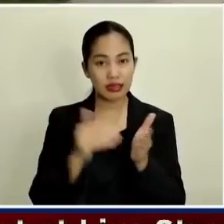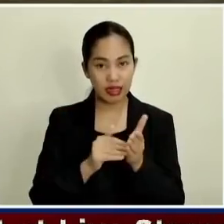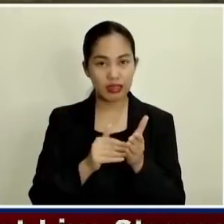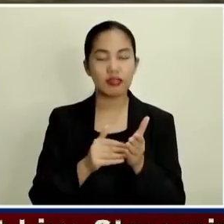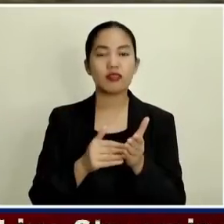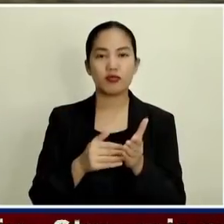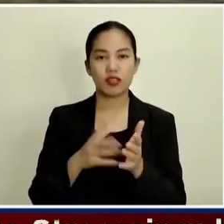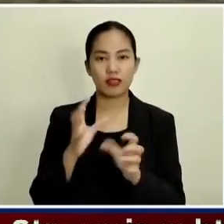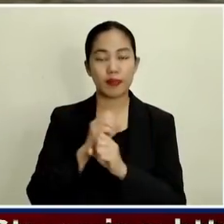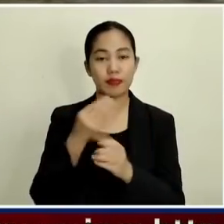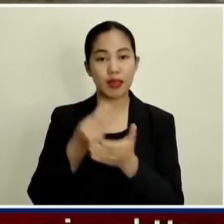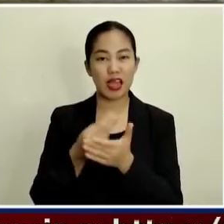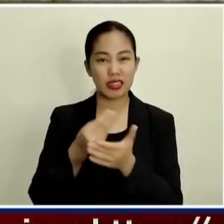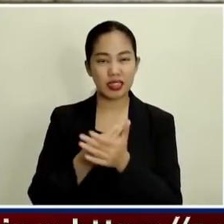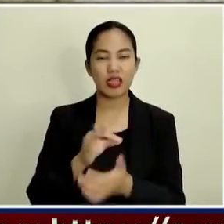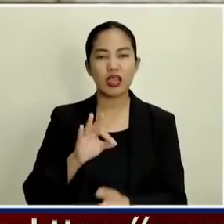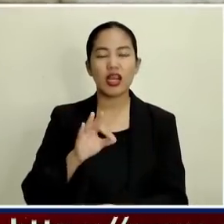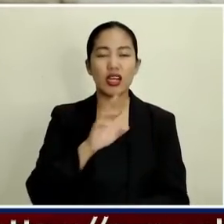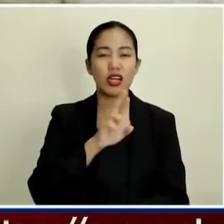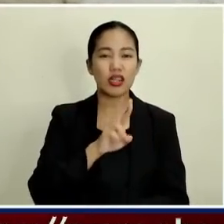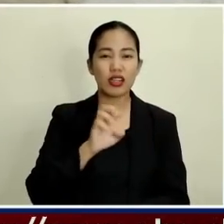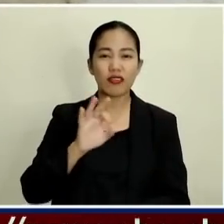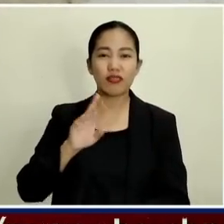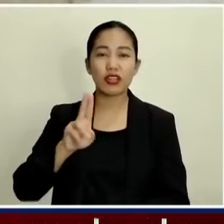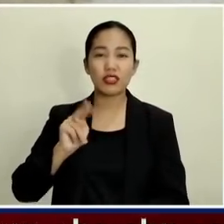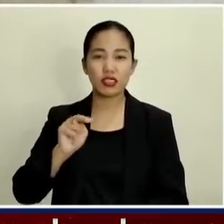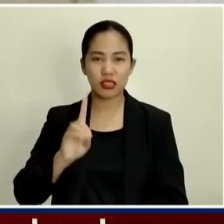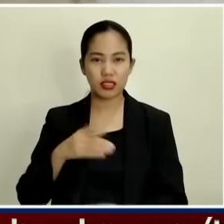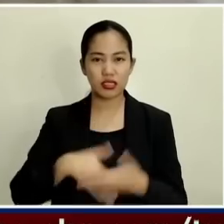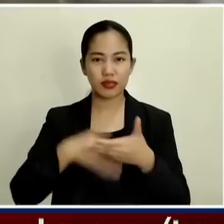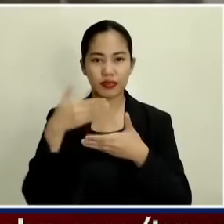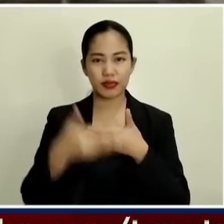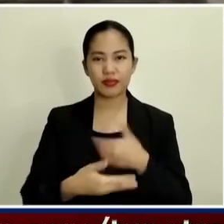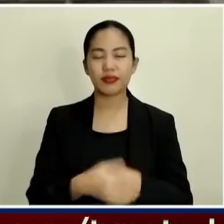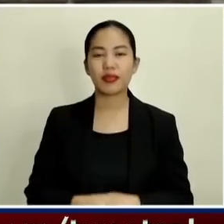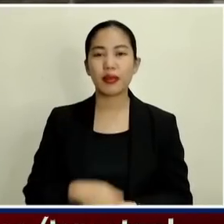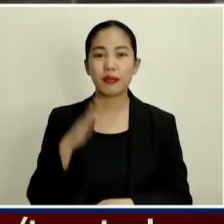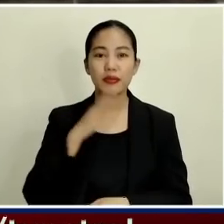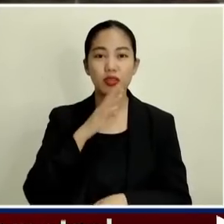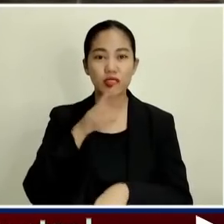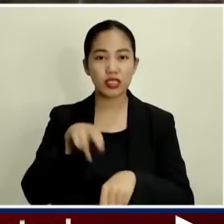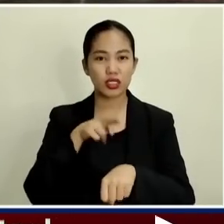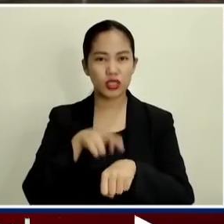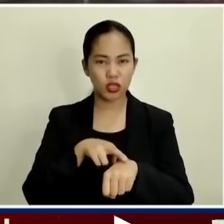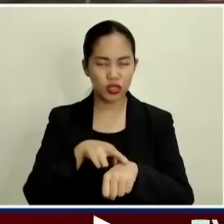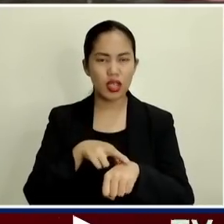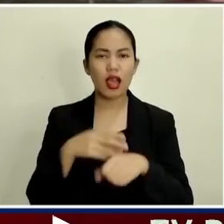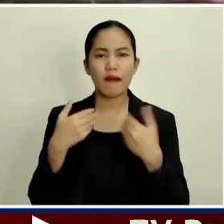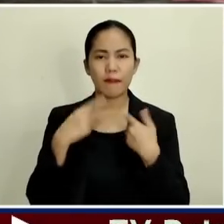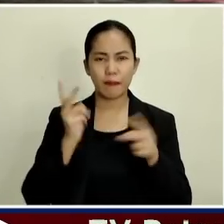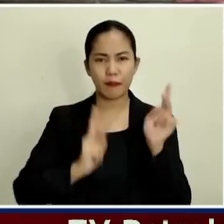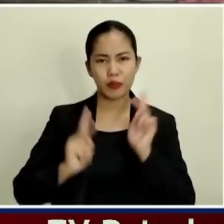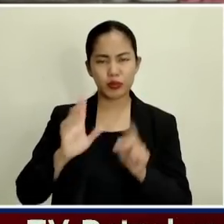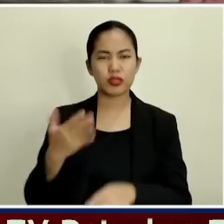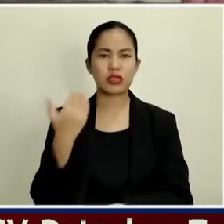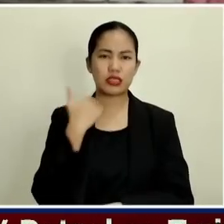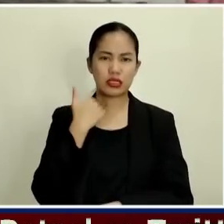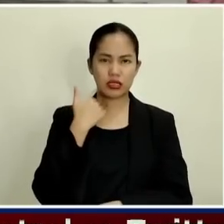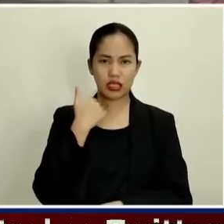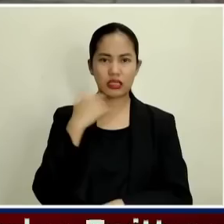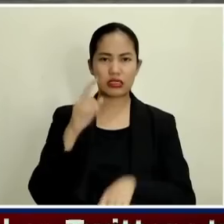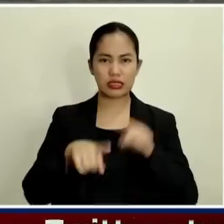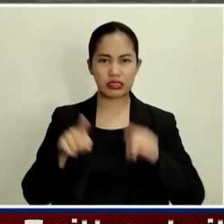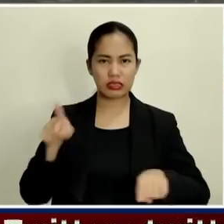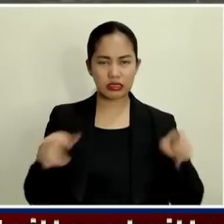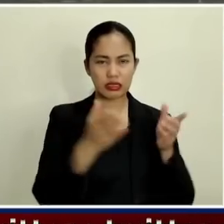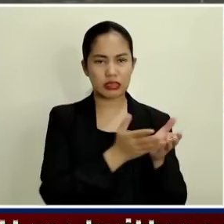magparefund. Sa Bicol Region, nasa 762 na mga pasahero ang na-stranded sa iba't ibang pantalan matapos ipatigil